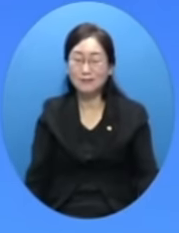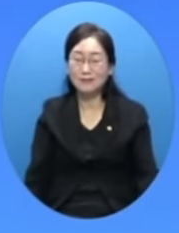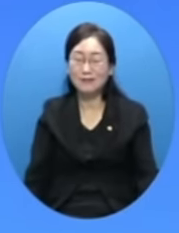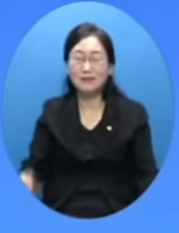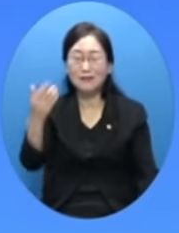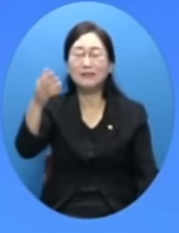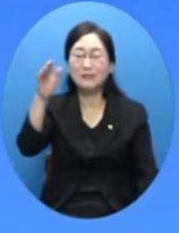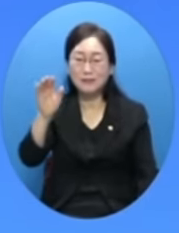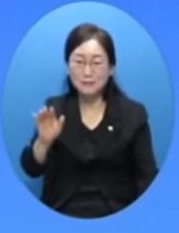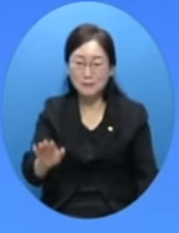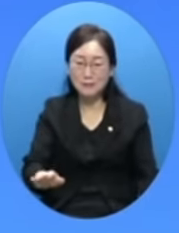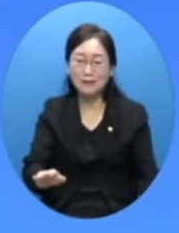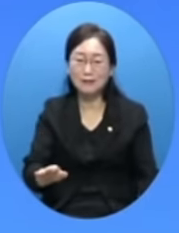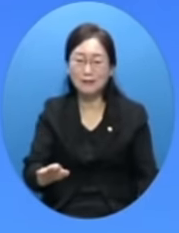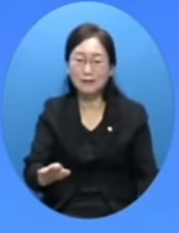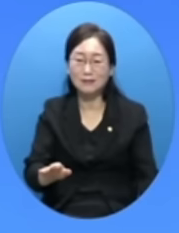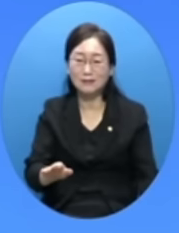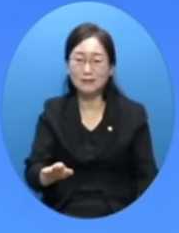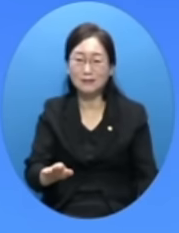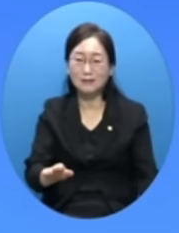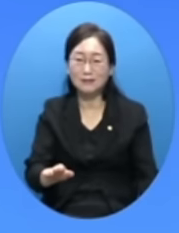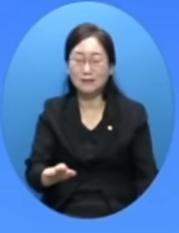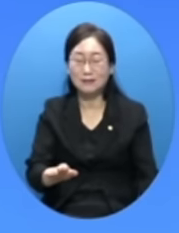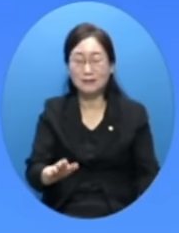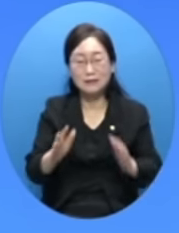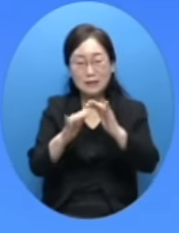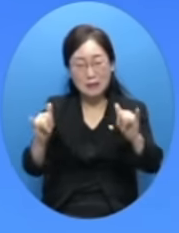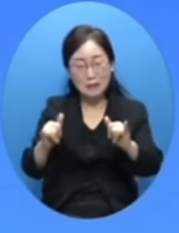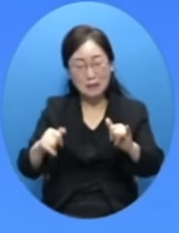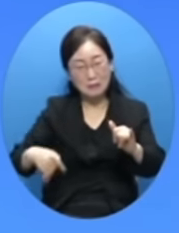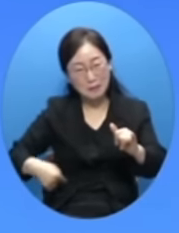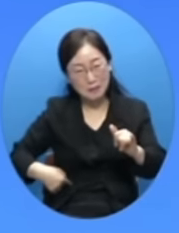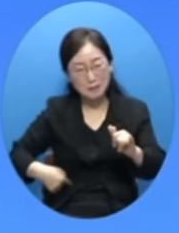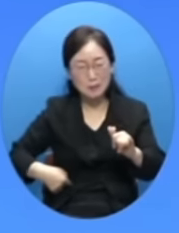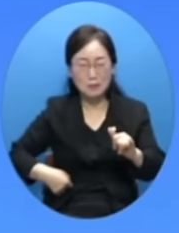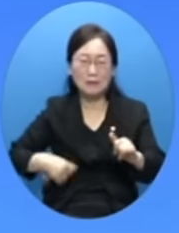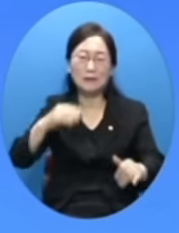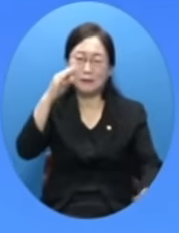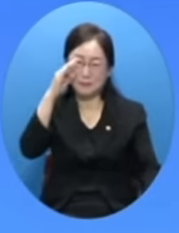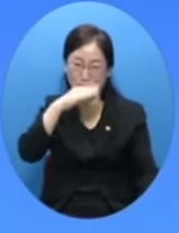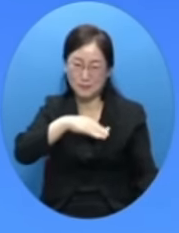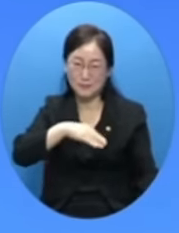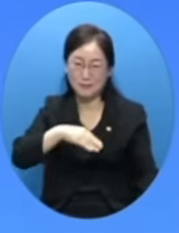그런데 참 사람의 인심이라는 게 고약해서